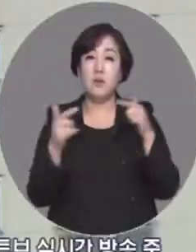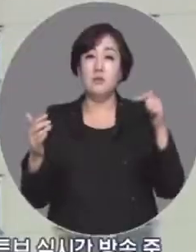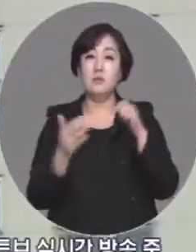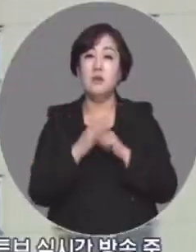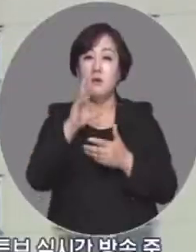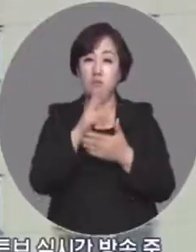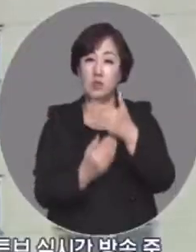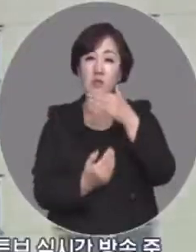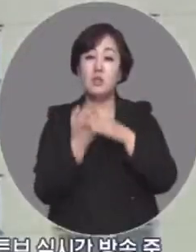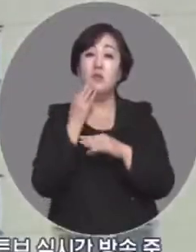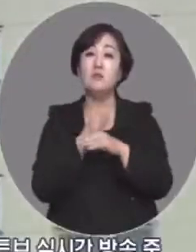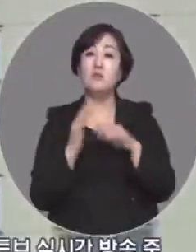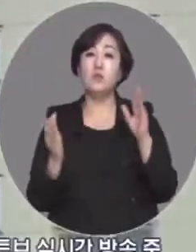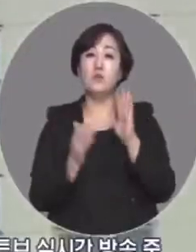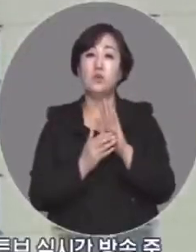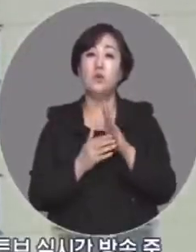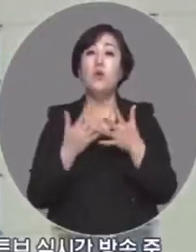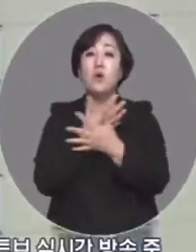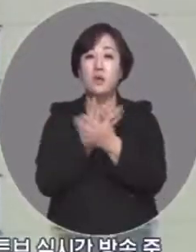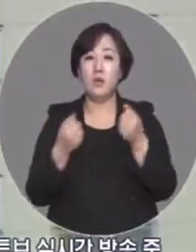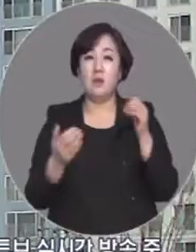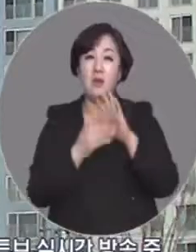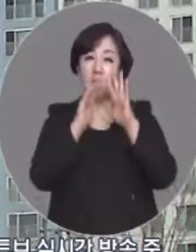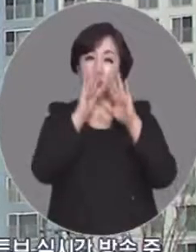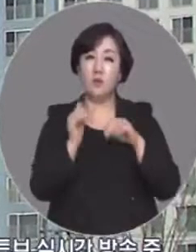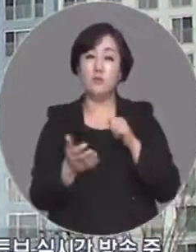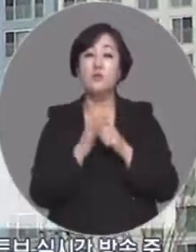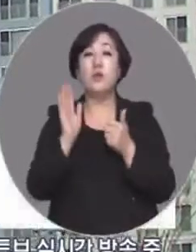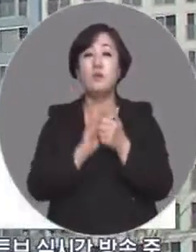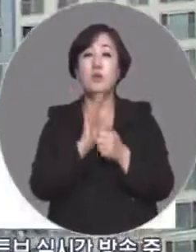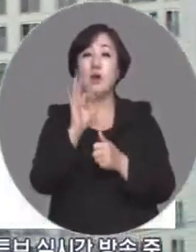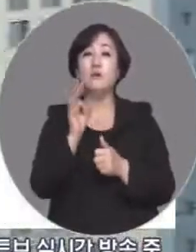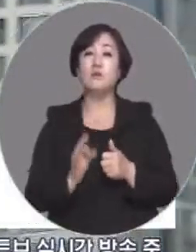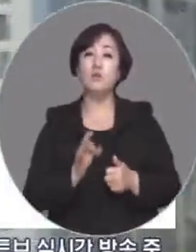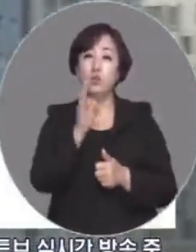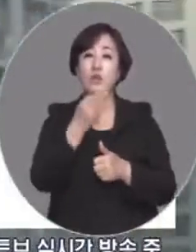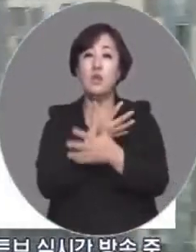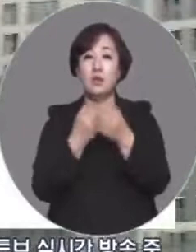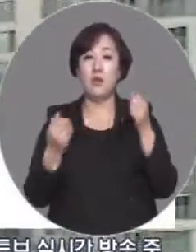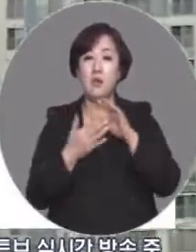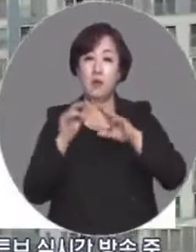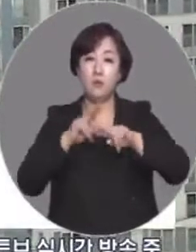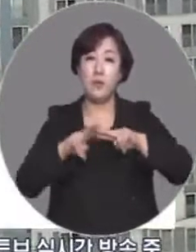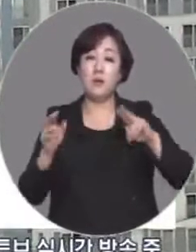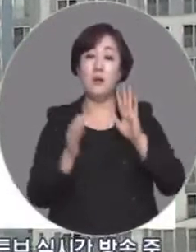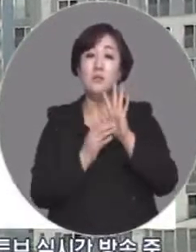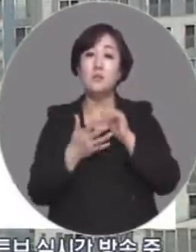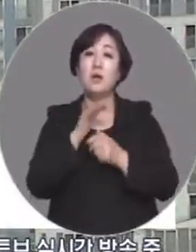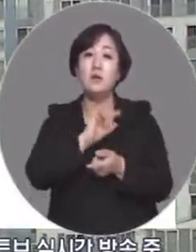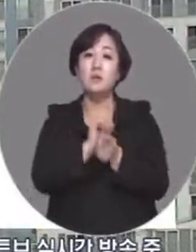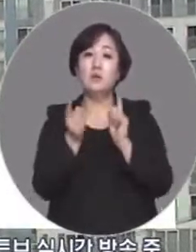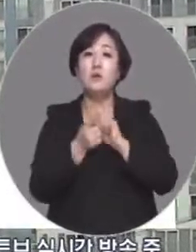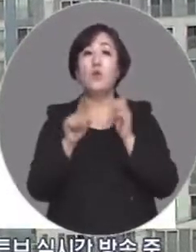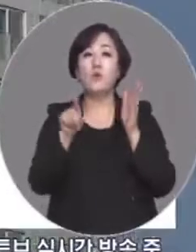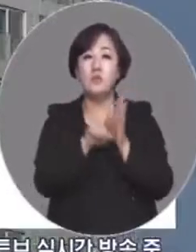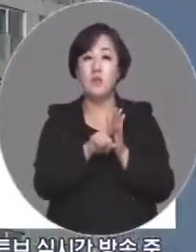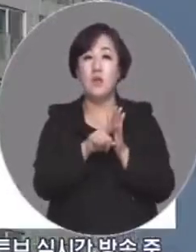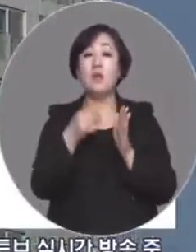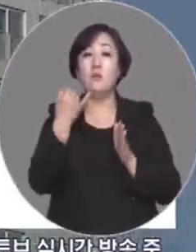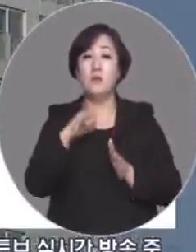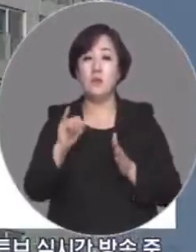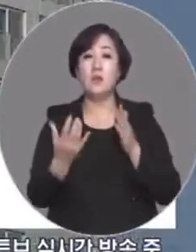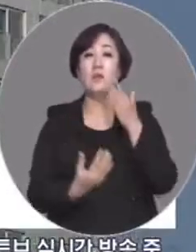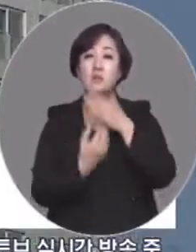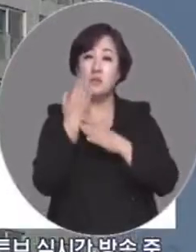현상입니다. 매매 계약서상 위약금을 물고 계약을 파기할 수는 있지만 사회적 자산인 신뢰의 붕괴와